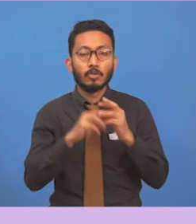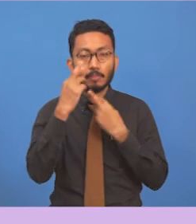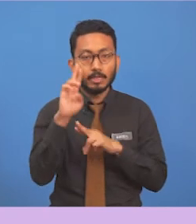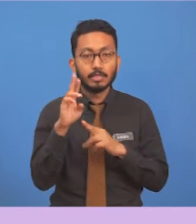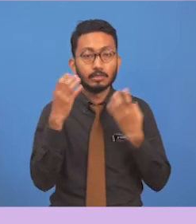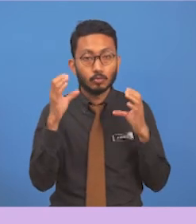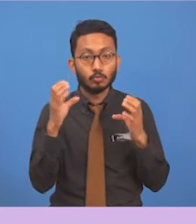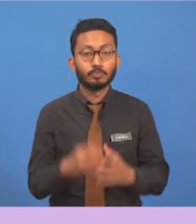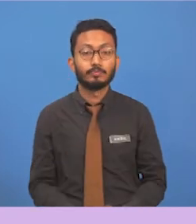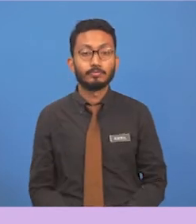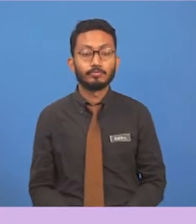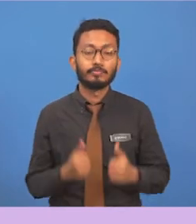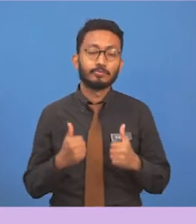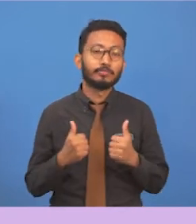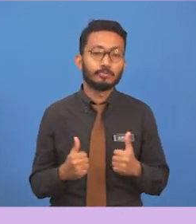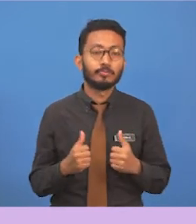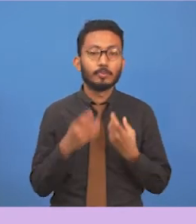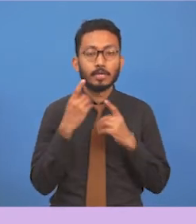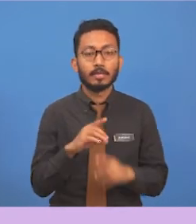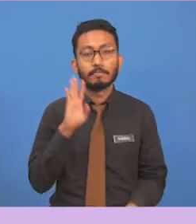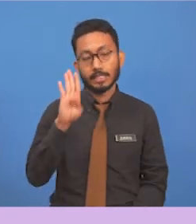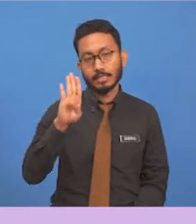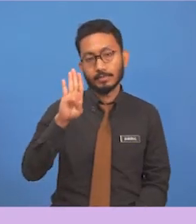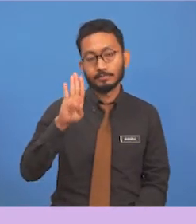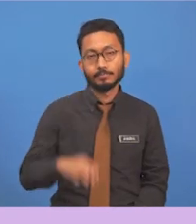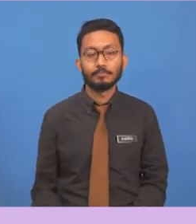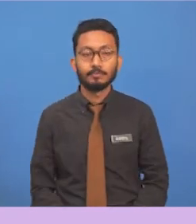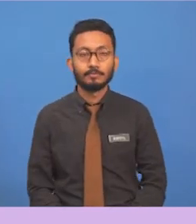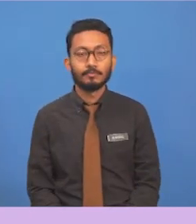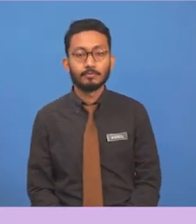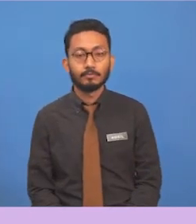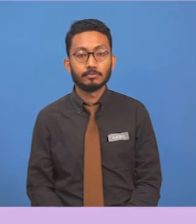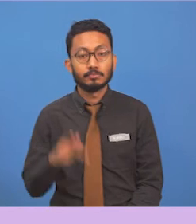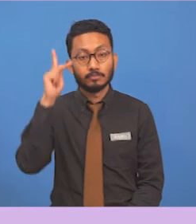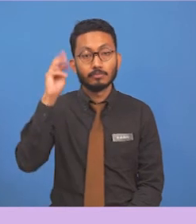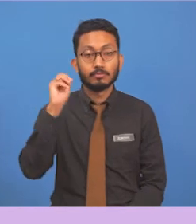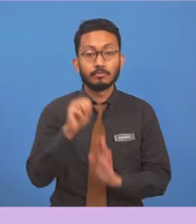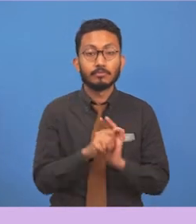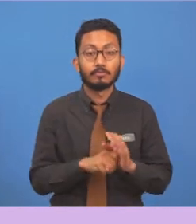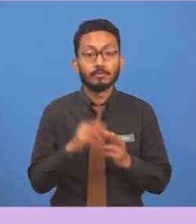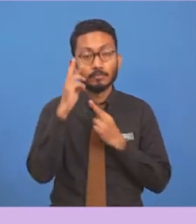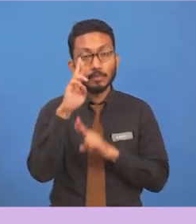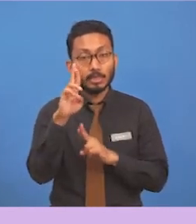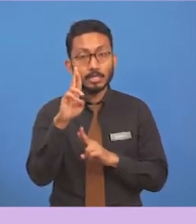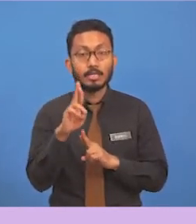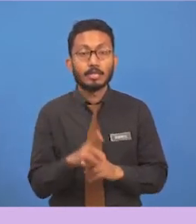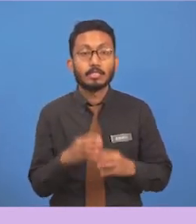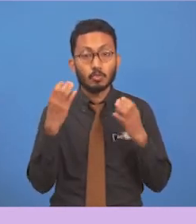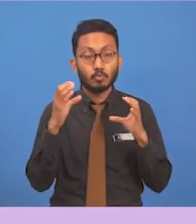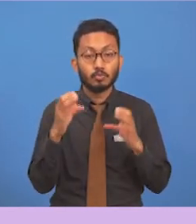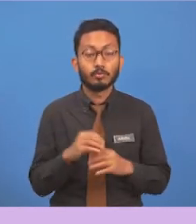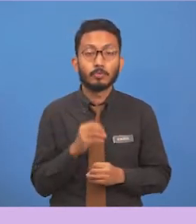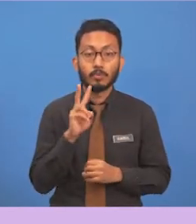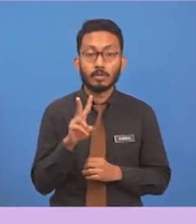bagus murid-murid jawabannya B qw menghormati ceguk dua Wiwik